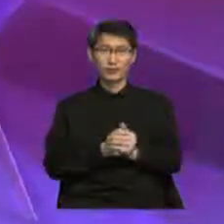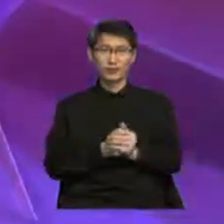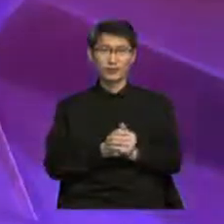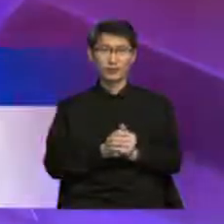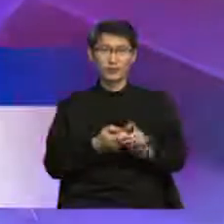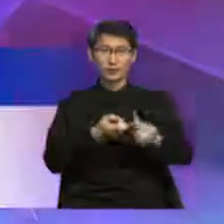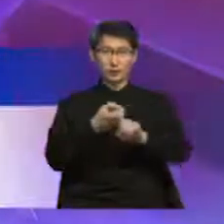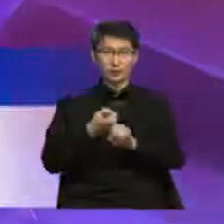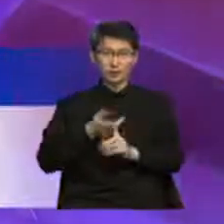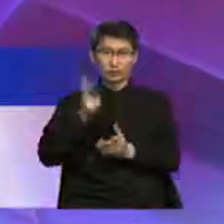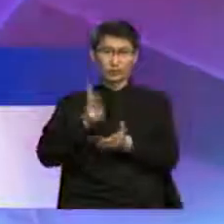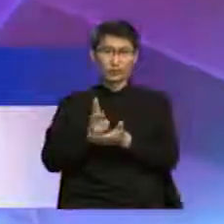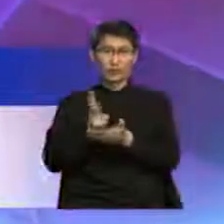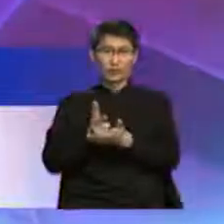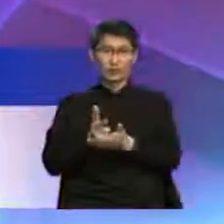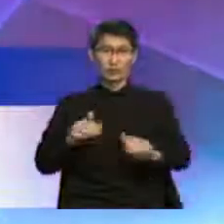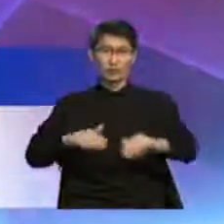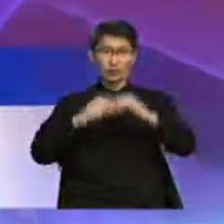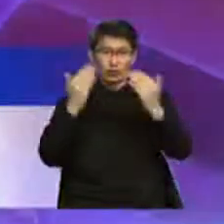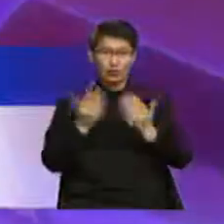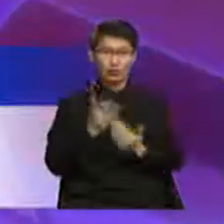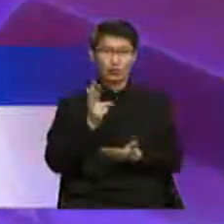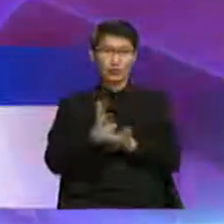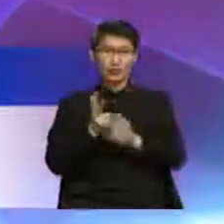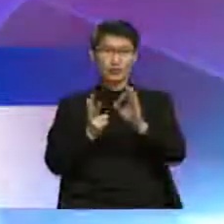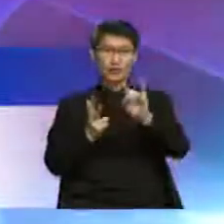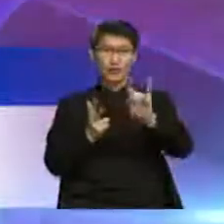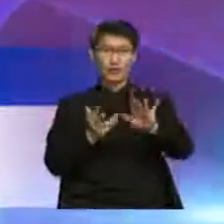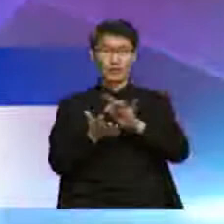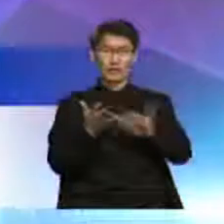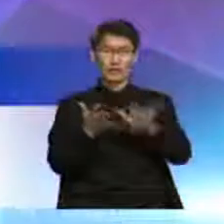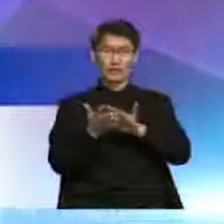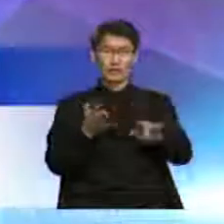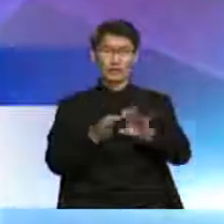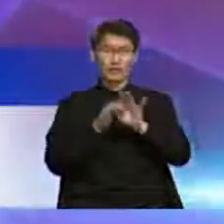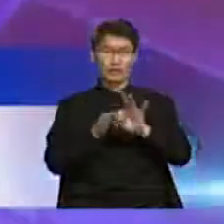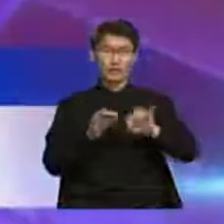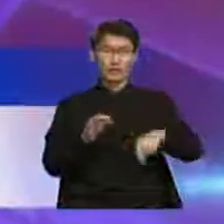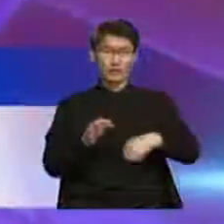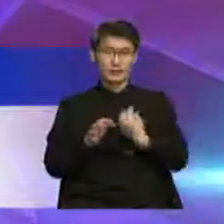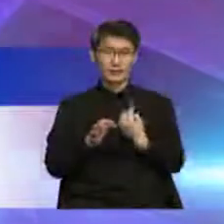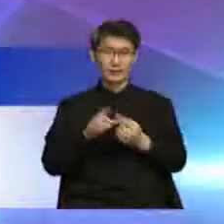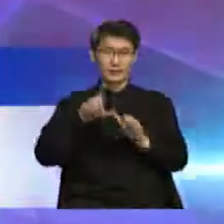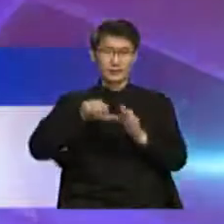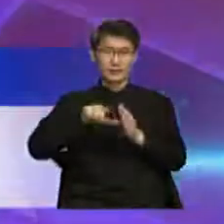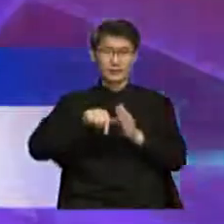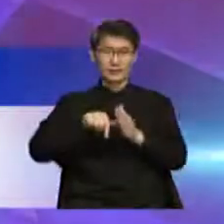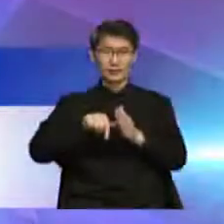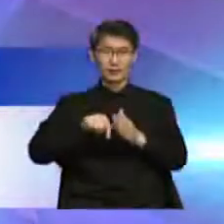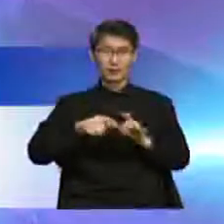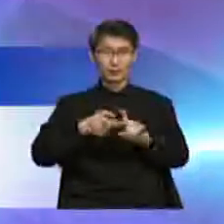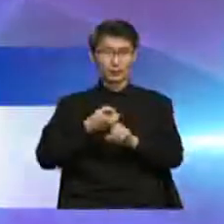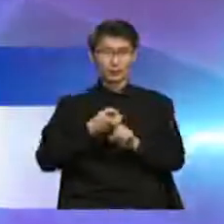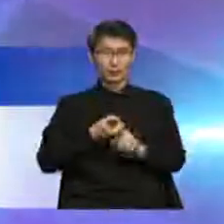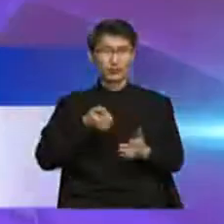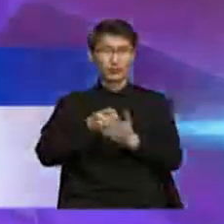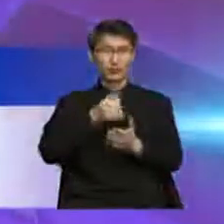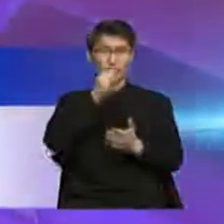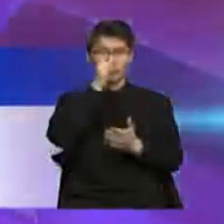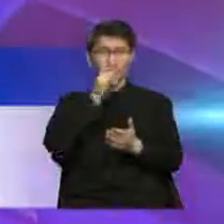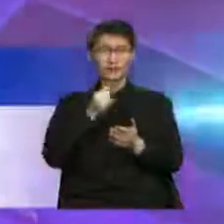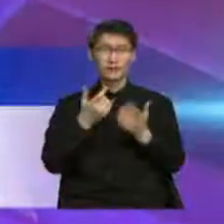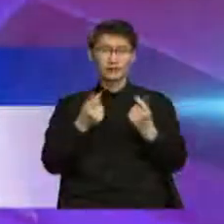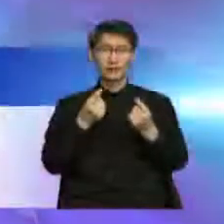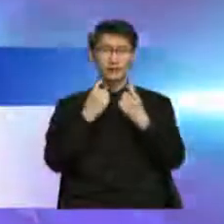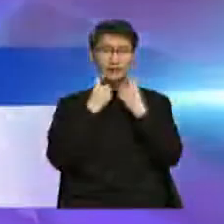주차 그분들도 모두 주차장 앱을 통해 가지고 본인의 시간을 공유를 설정하고 그렇게 하고 있거든요. 기존에